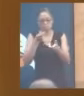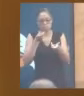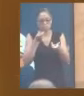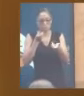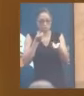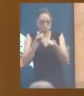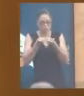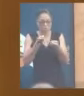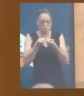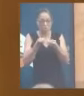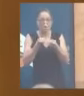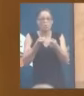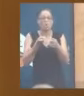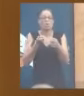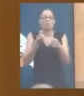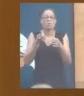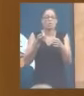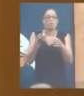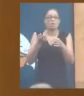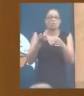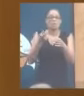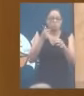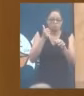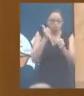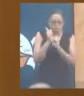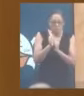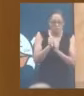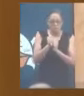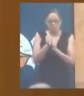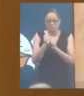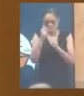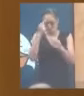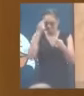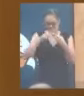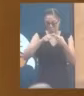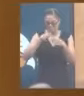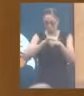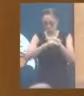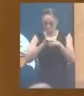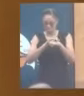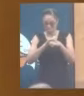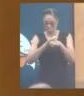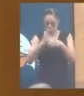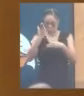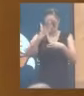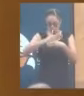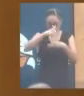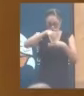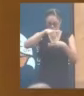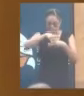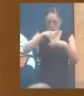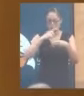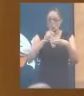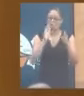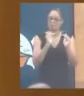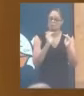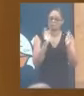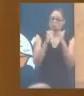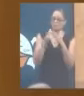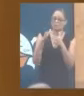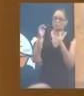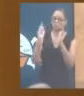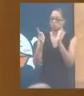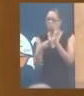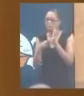même, compte tenu de l'enjeu politique d'une telle décision, avoir un maximum de consultations juridiques. Parce que même s'il y a une